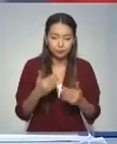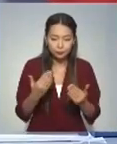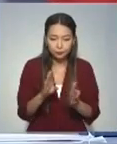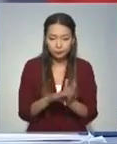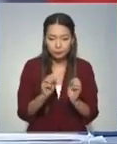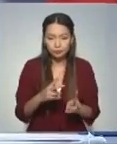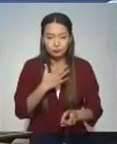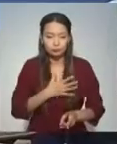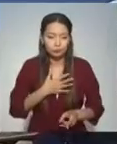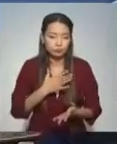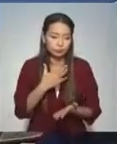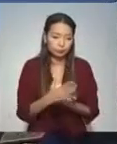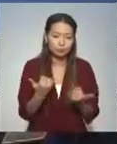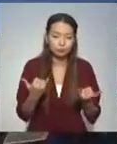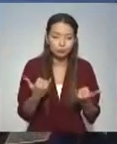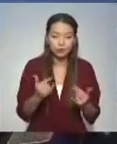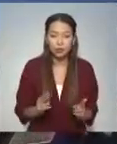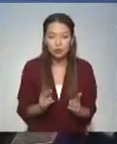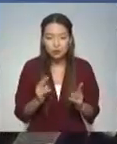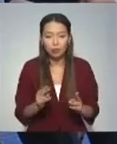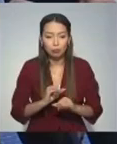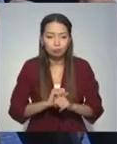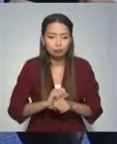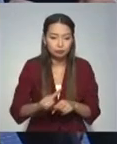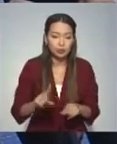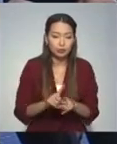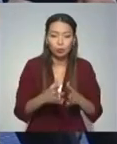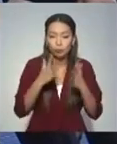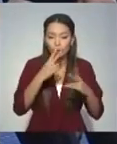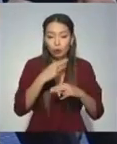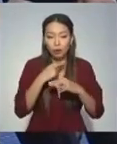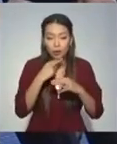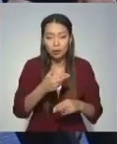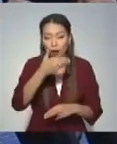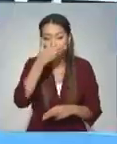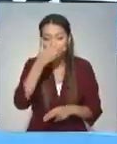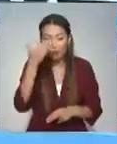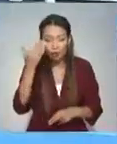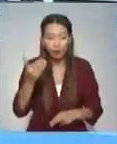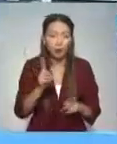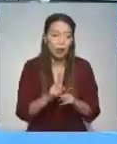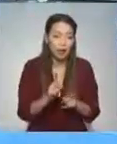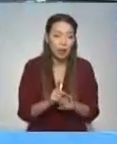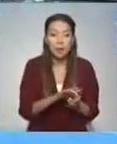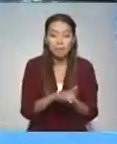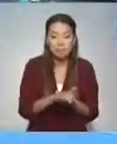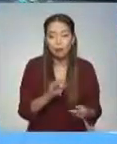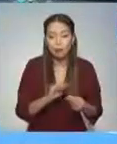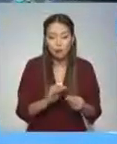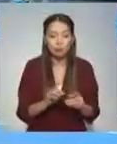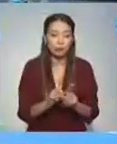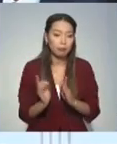қауіпсіздікке алаңдаушылық білдірді. Ол терроризмнің таралуына ерекше назар аударып, Ауғанстанда бейбітшілік пен тұрақтылықты